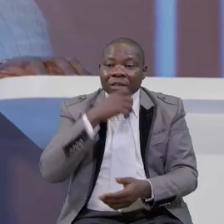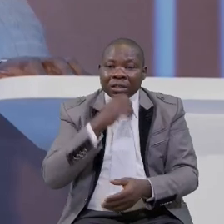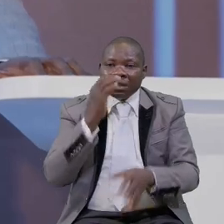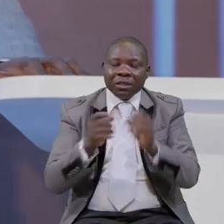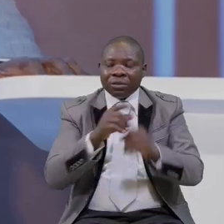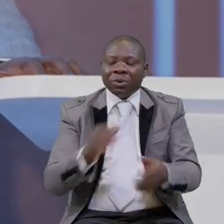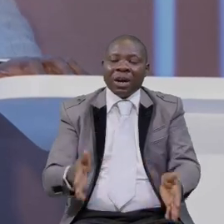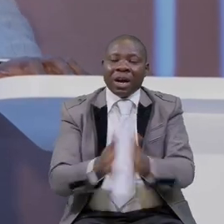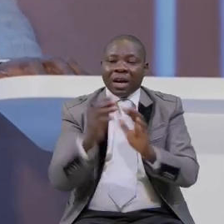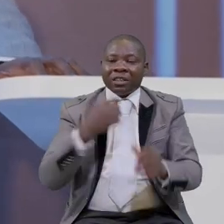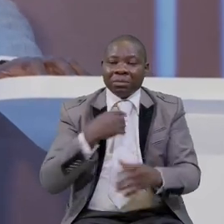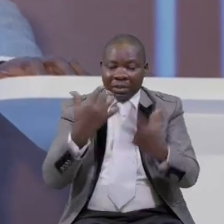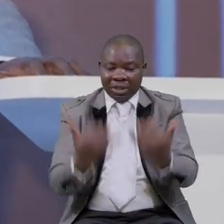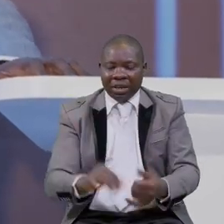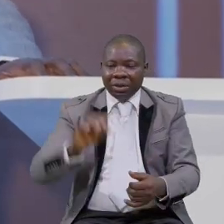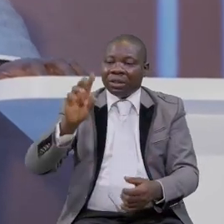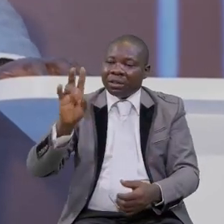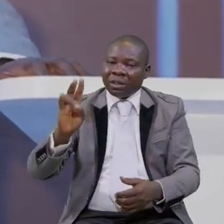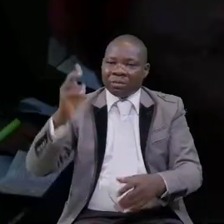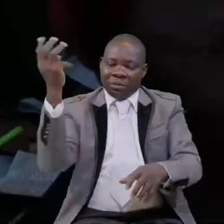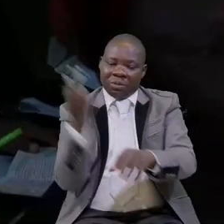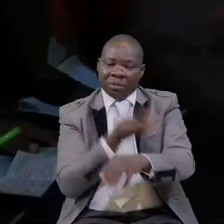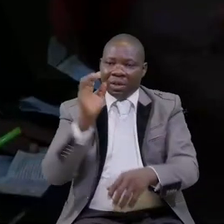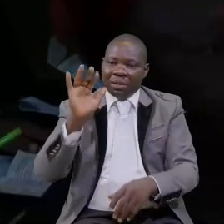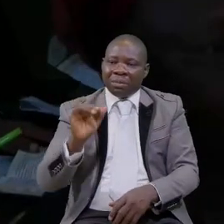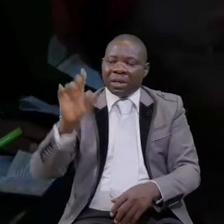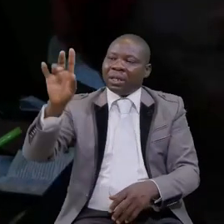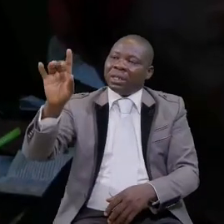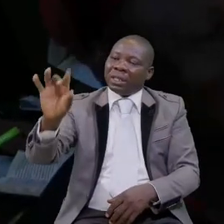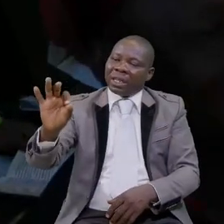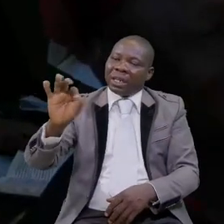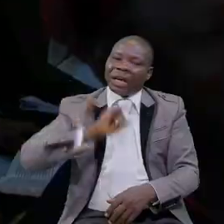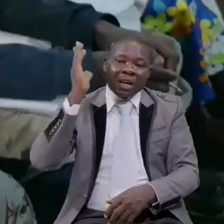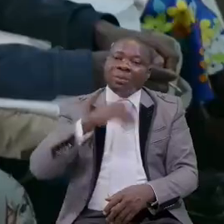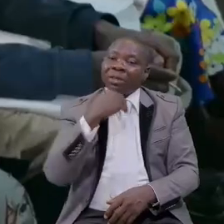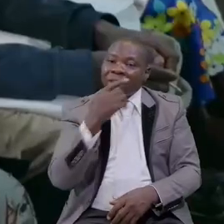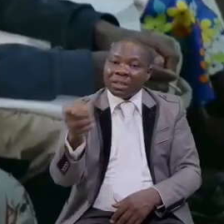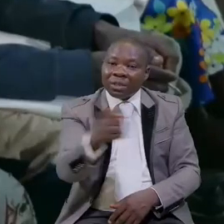7 fois 9. Dites-moi, non?